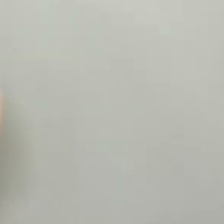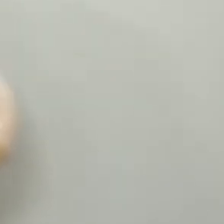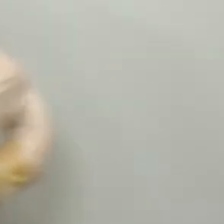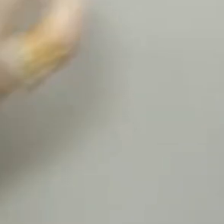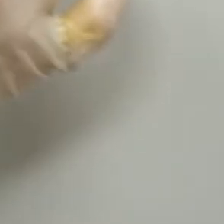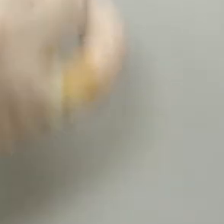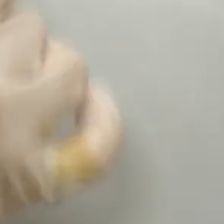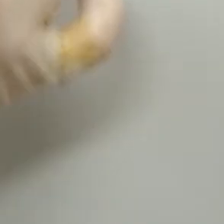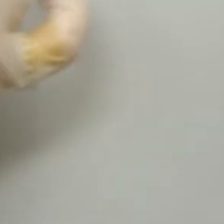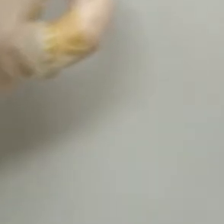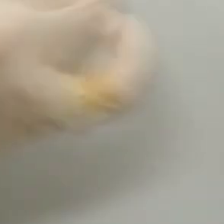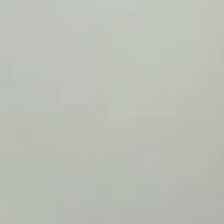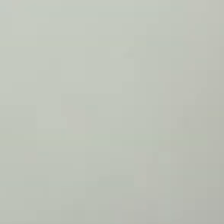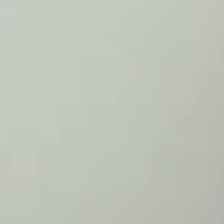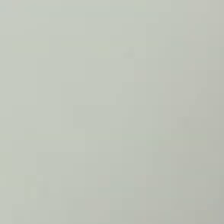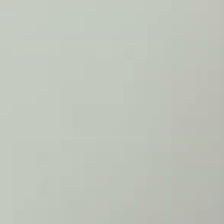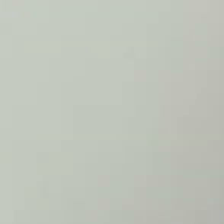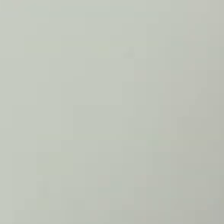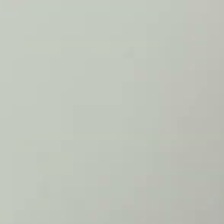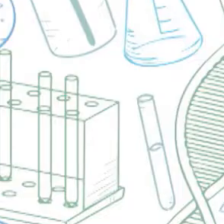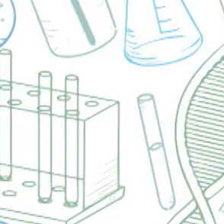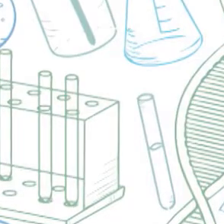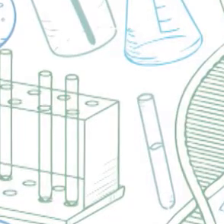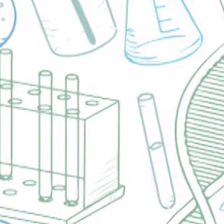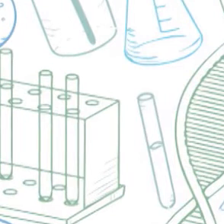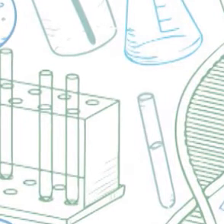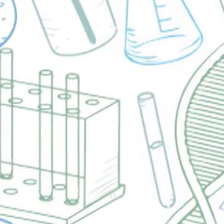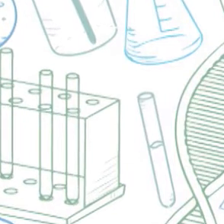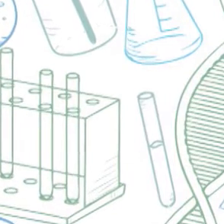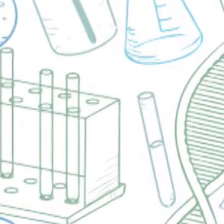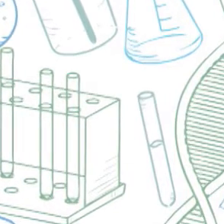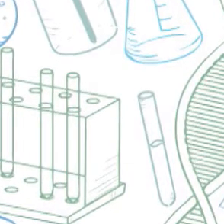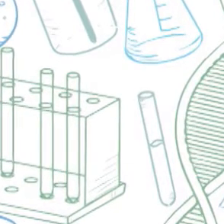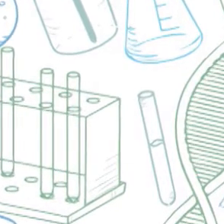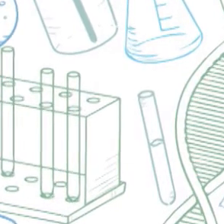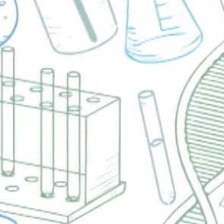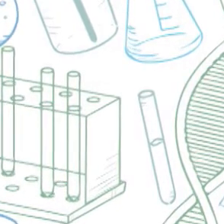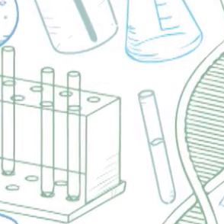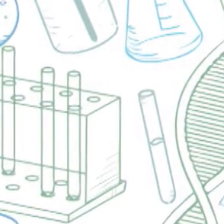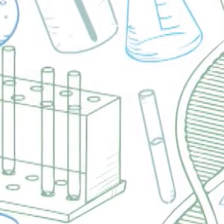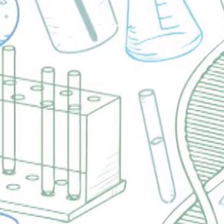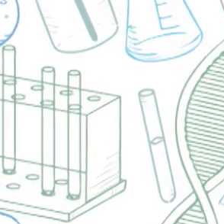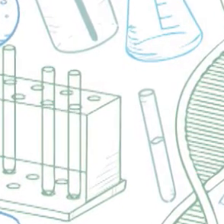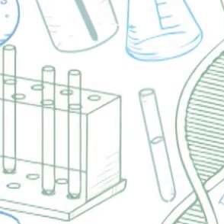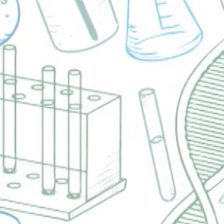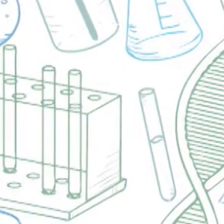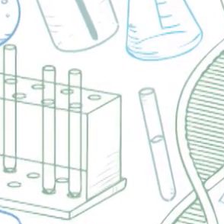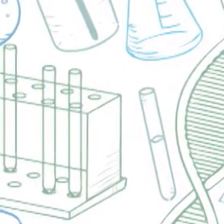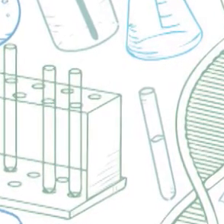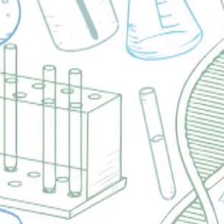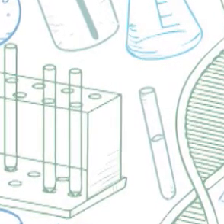დაწერილი იონური ტოლობის ანალოგიური. ეხლა მინდა განვიხილოთ